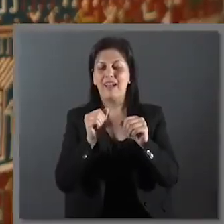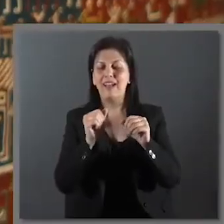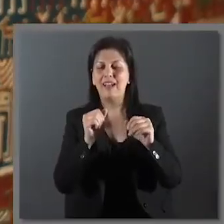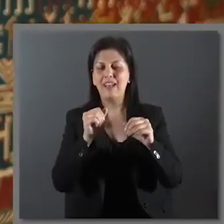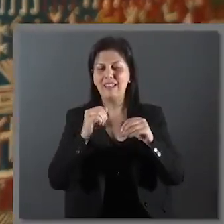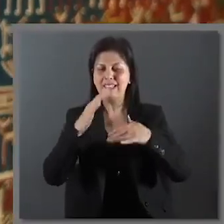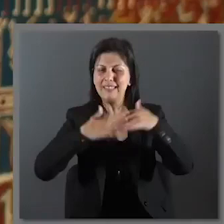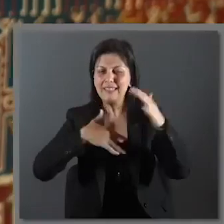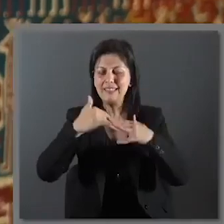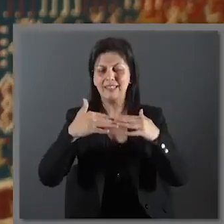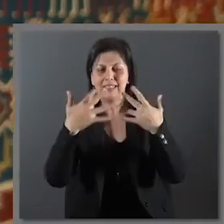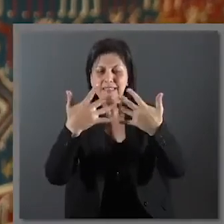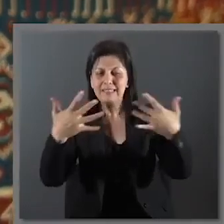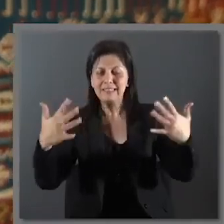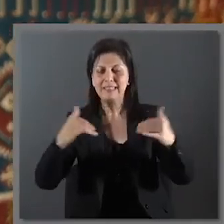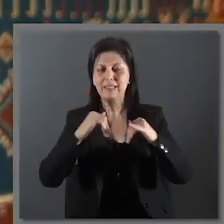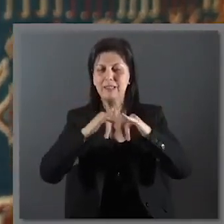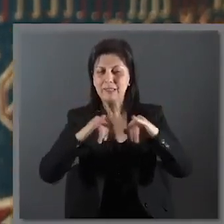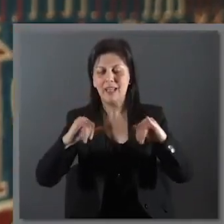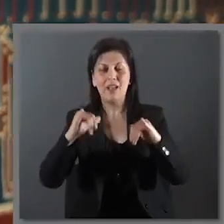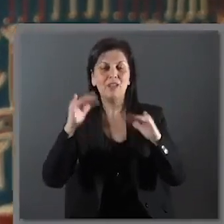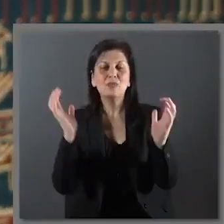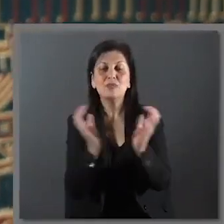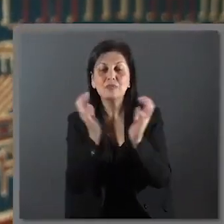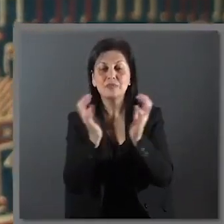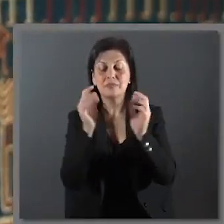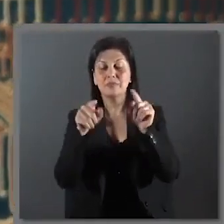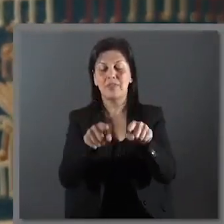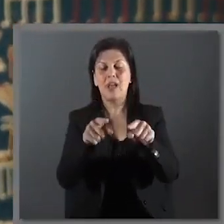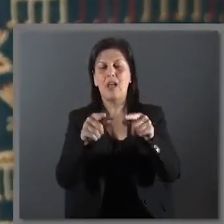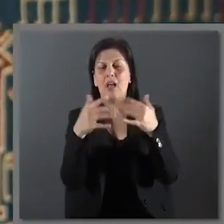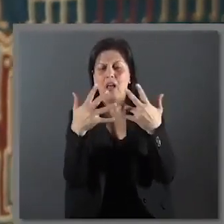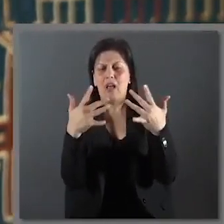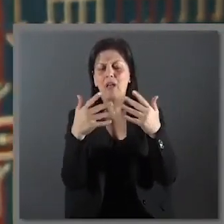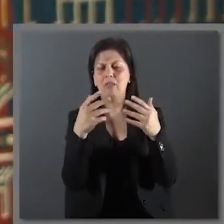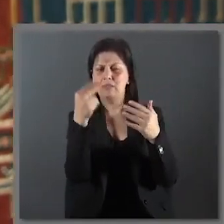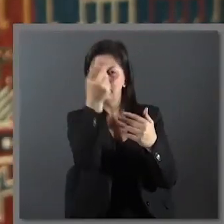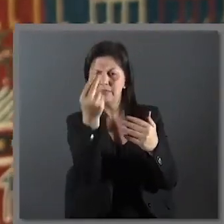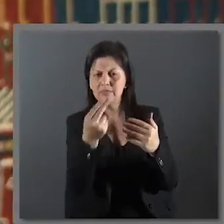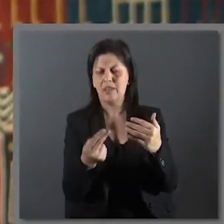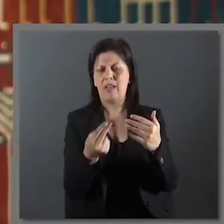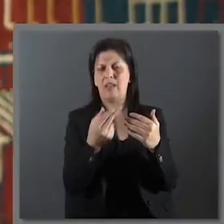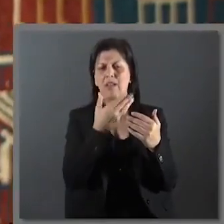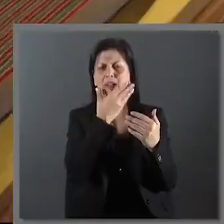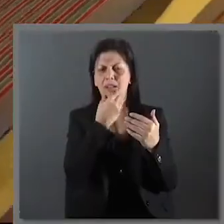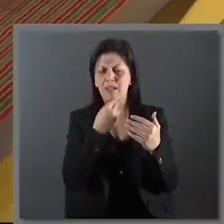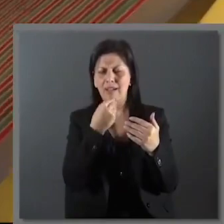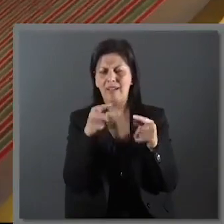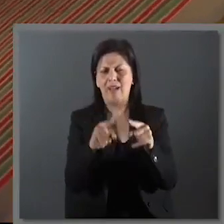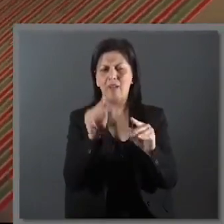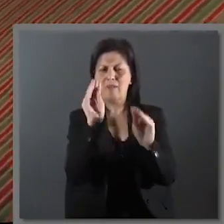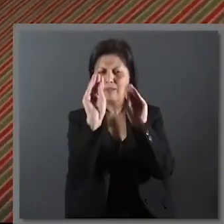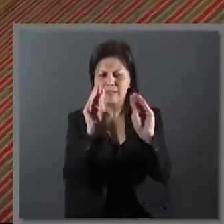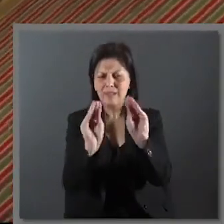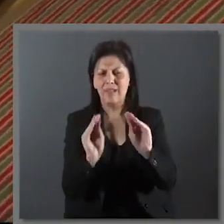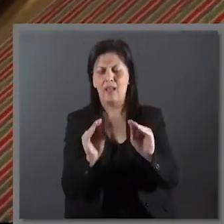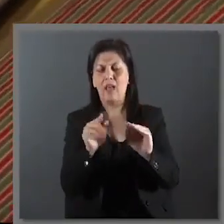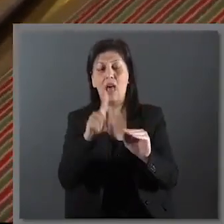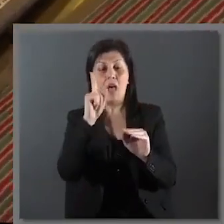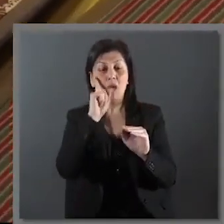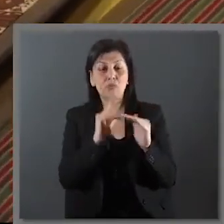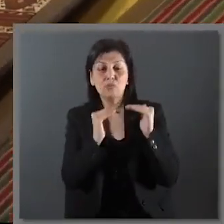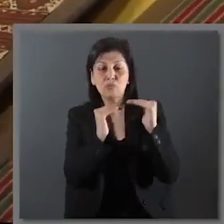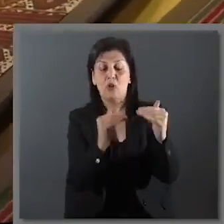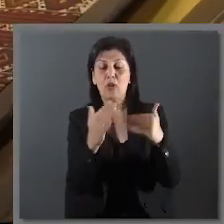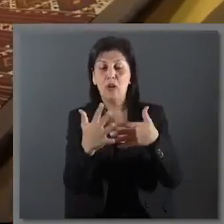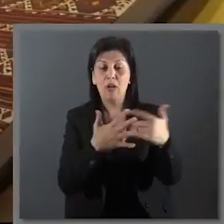xalçaçılıq sənətinin tarixini, müasir vəziyyətini və inkişaf tendensiyalarını, kompozisiya tiplərini və ornamentlərini əks etdirir. Muzeydə